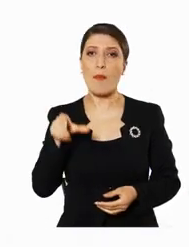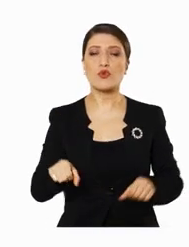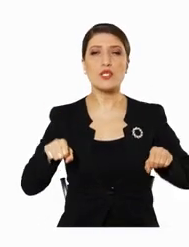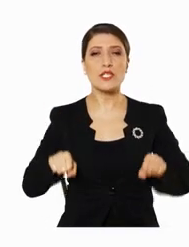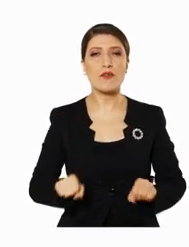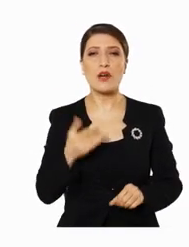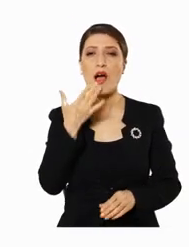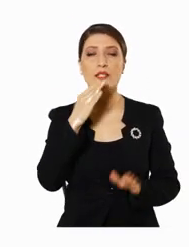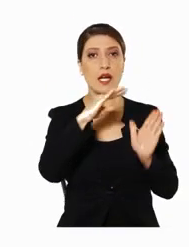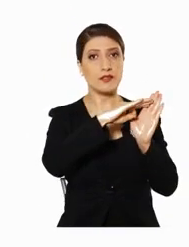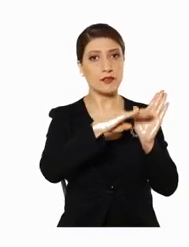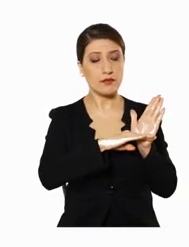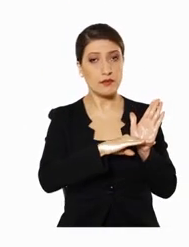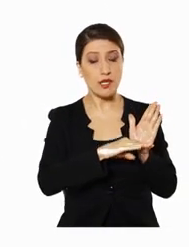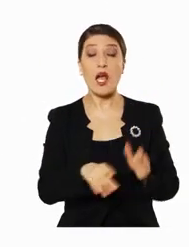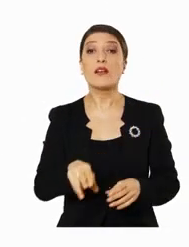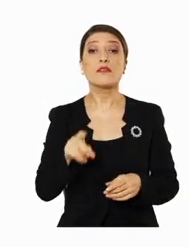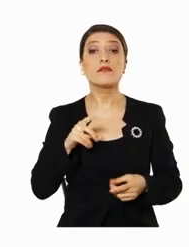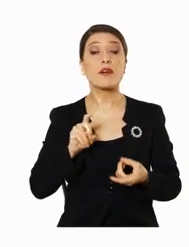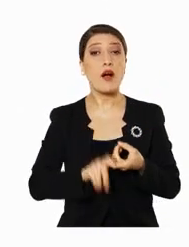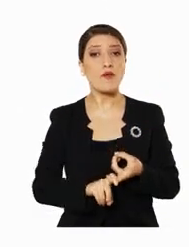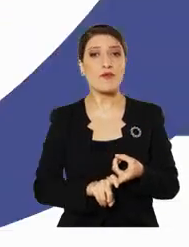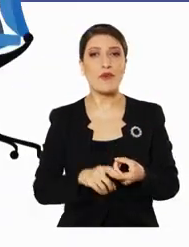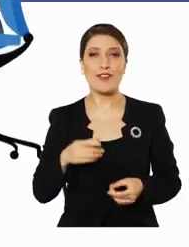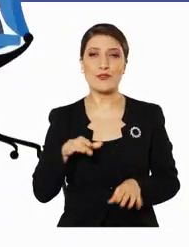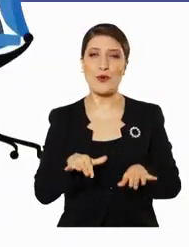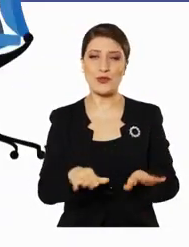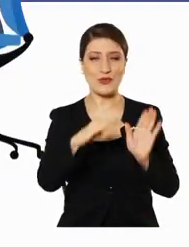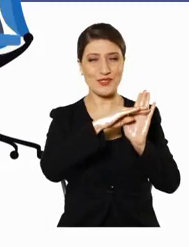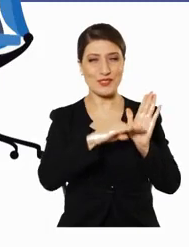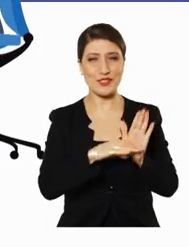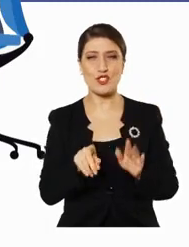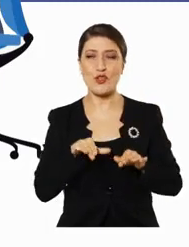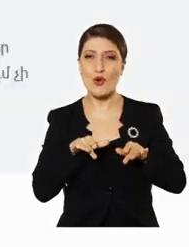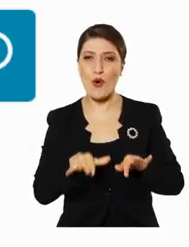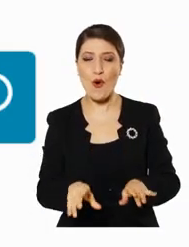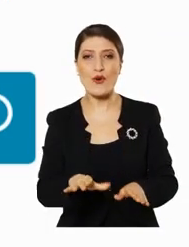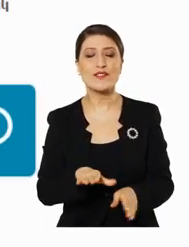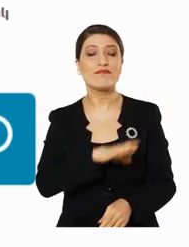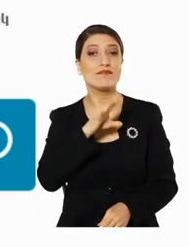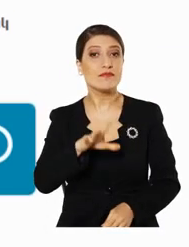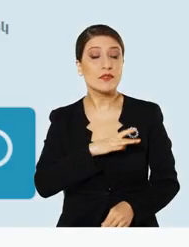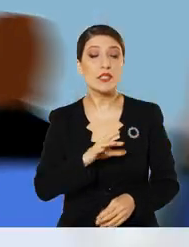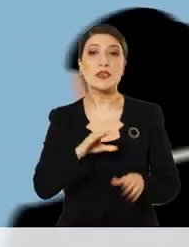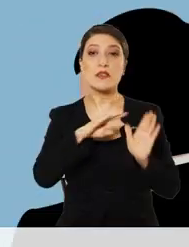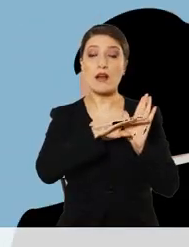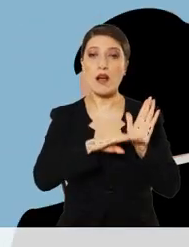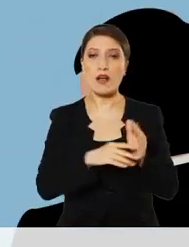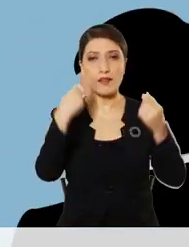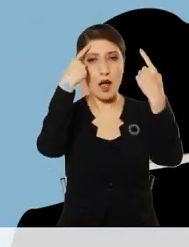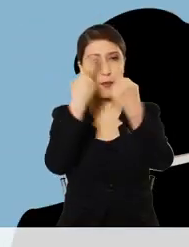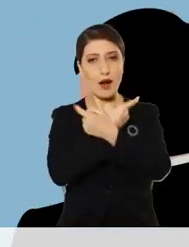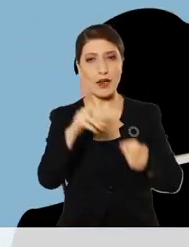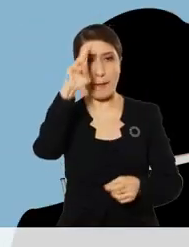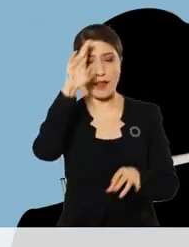ազգային ռազմավարությանը և դրանից բխող գործողությունների ծրագրին, միջոցարունների իրականացման ընթացքին, հրապարակել պետական մարմինների